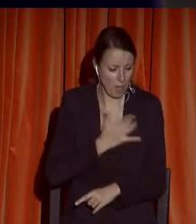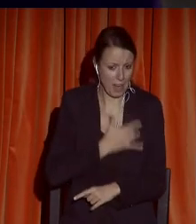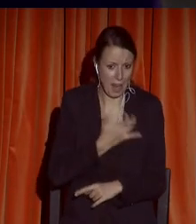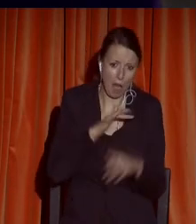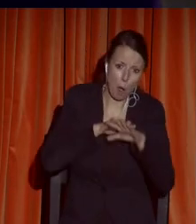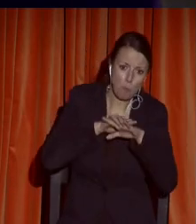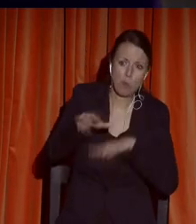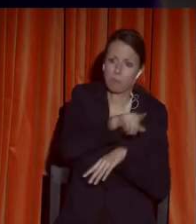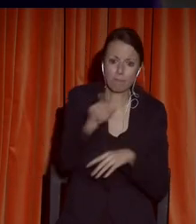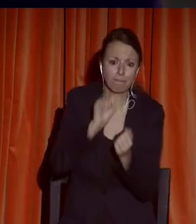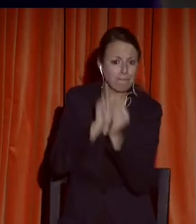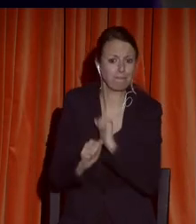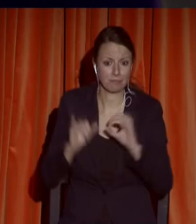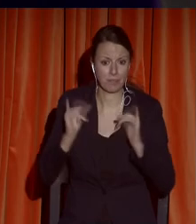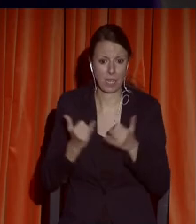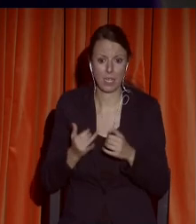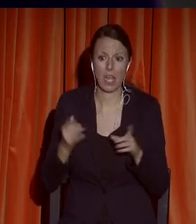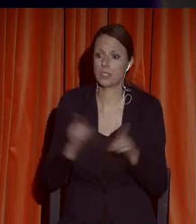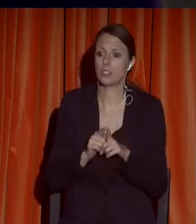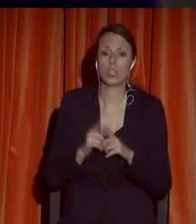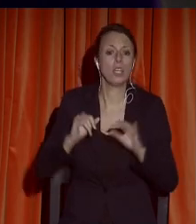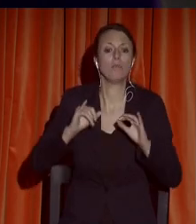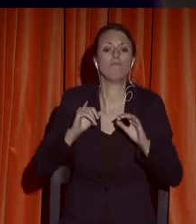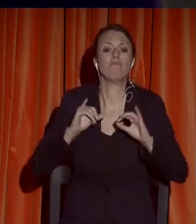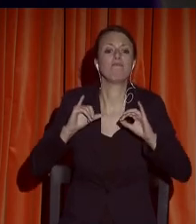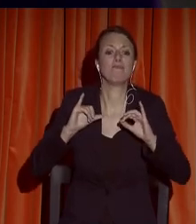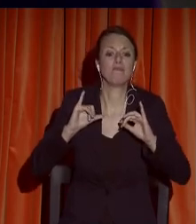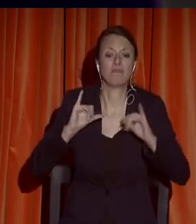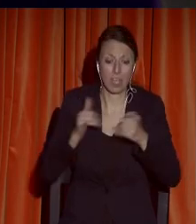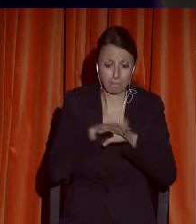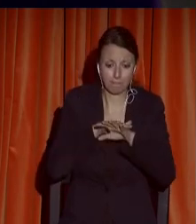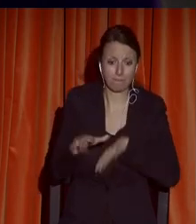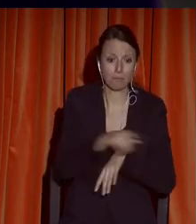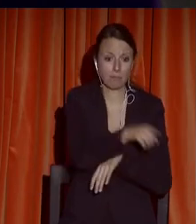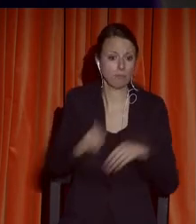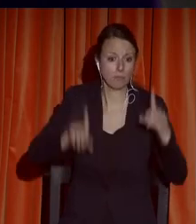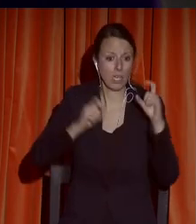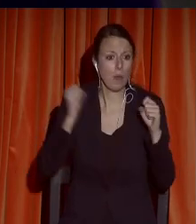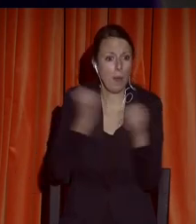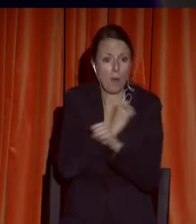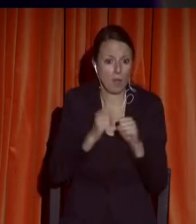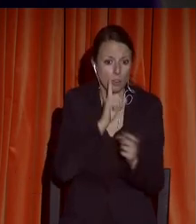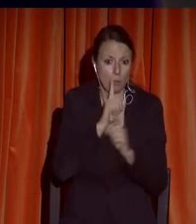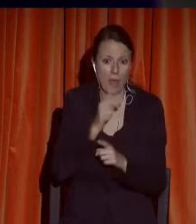I jak spowodować, że my faktycznie zaczniemy na poważnie rozmawiać o tych rzeczach, które i problemach, które są do